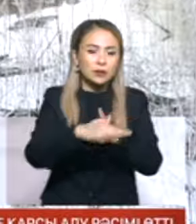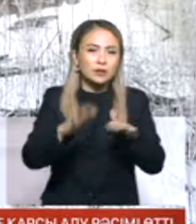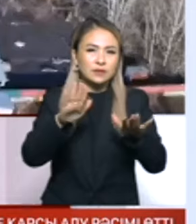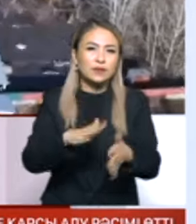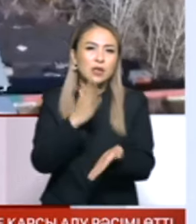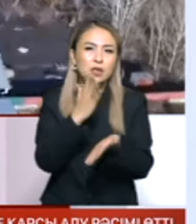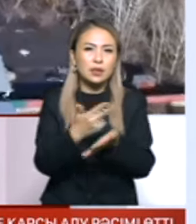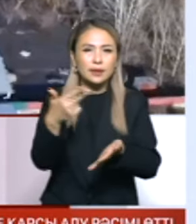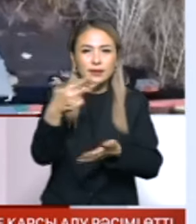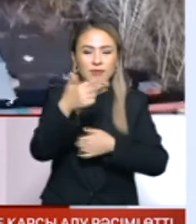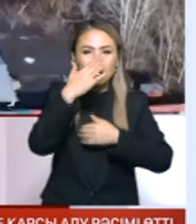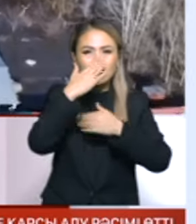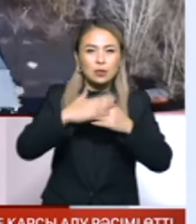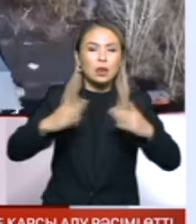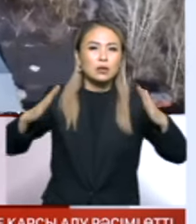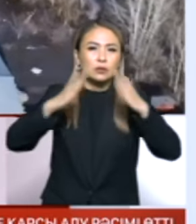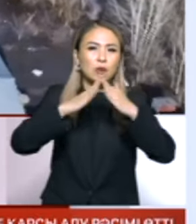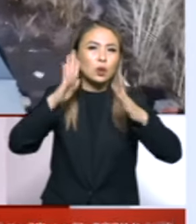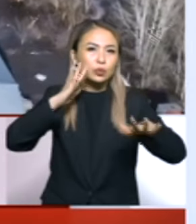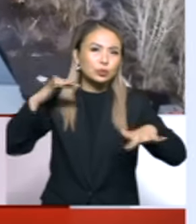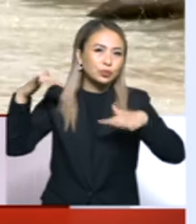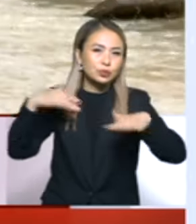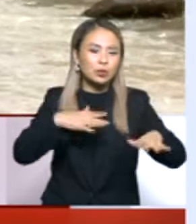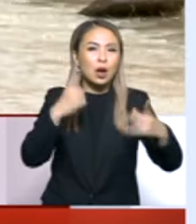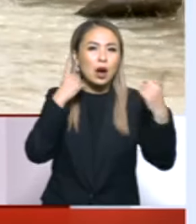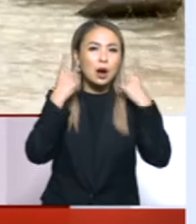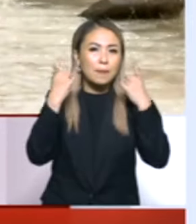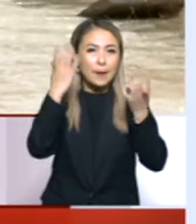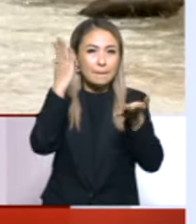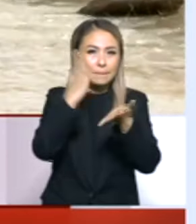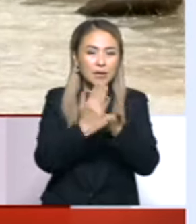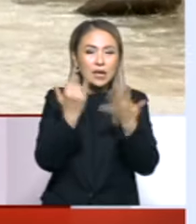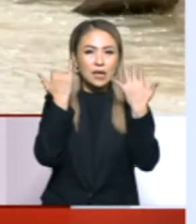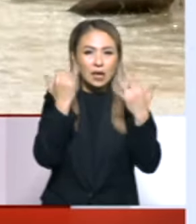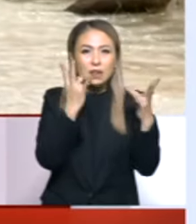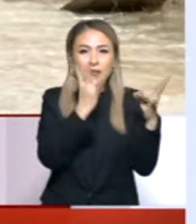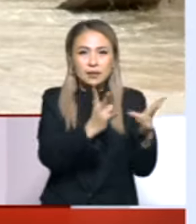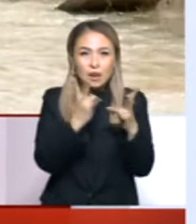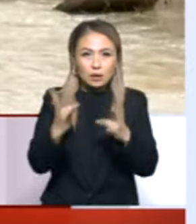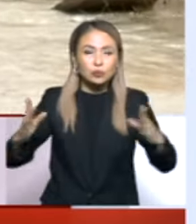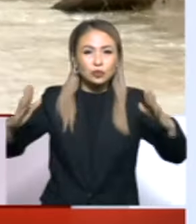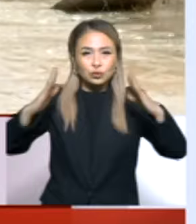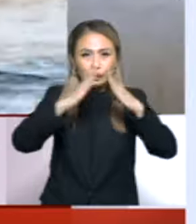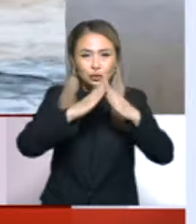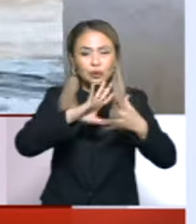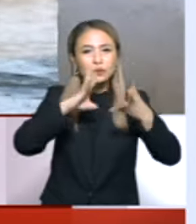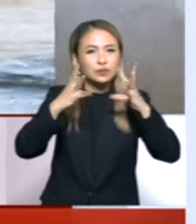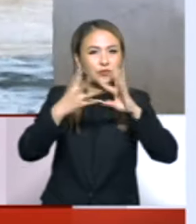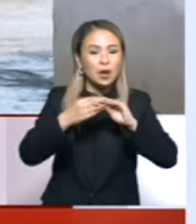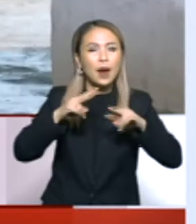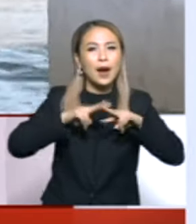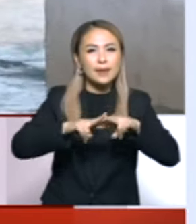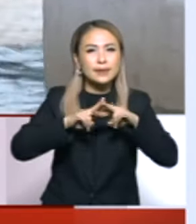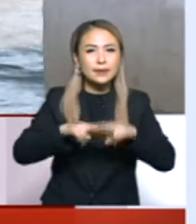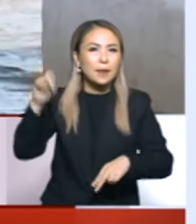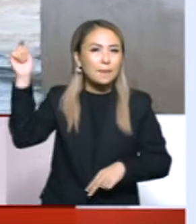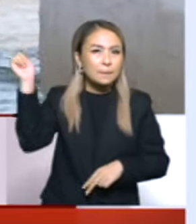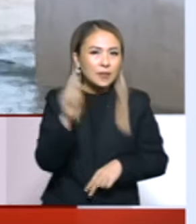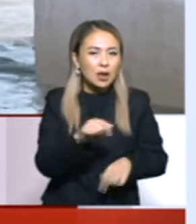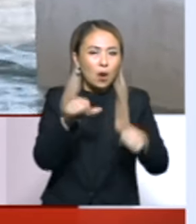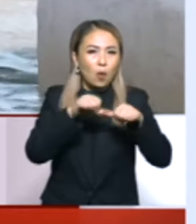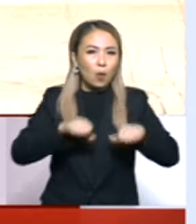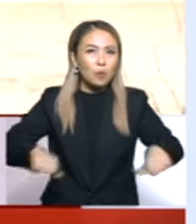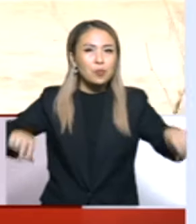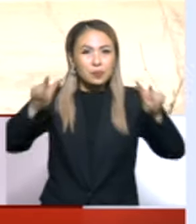орналасқан 3 мыңға жуық баспанаға су кірді деген ақпарат бар. Қазір зақым келген үйлердің жарамдылығын Астанадан келген арнайы комиссия